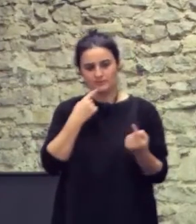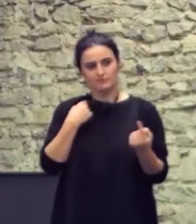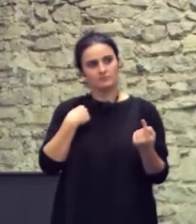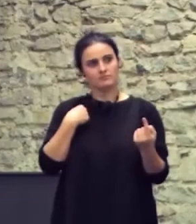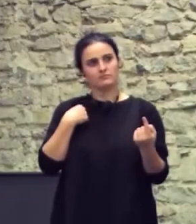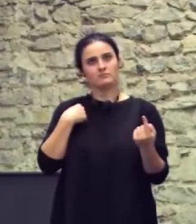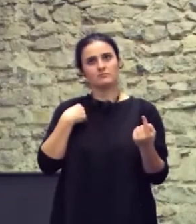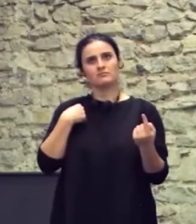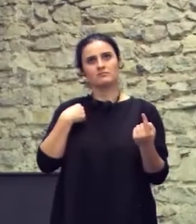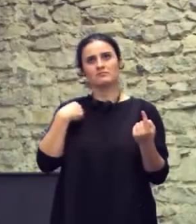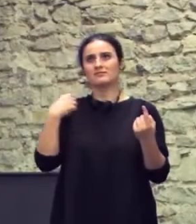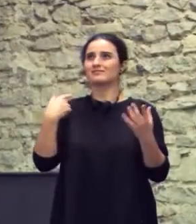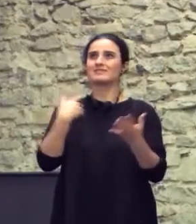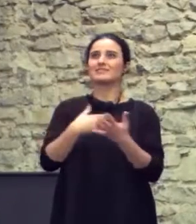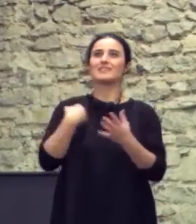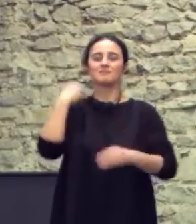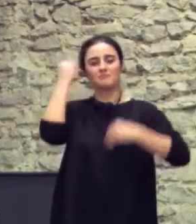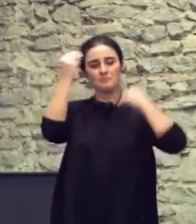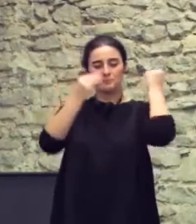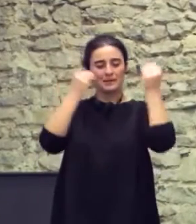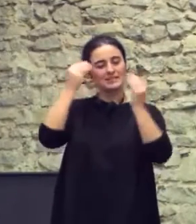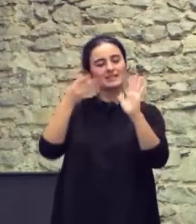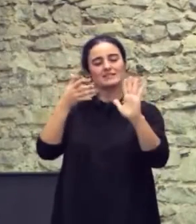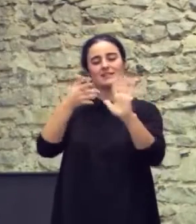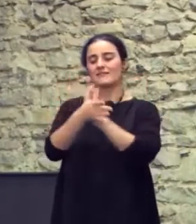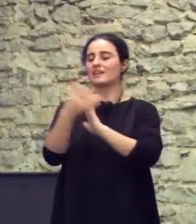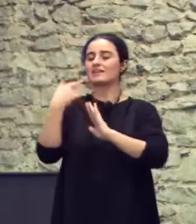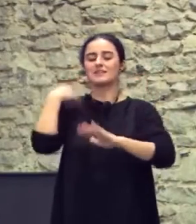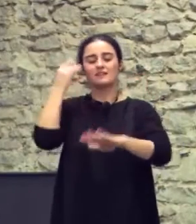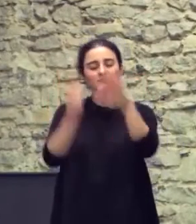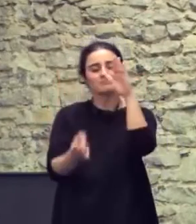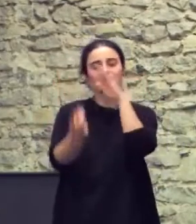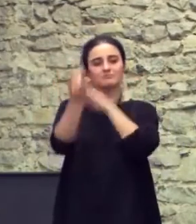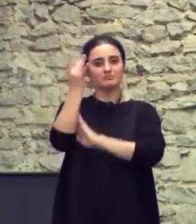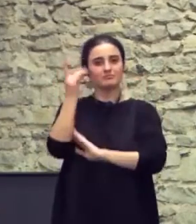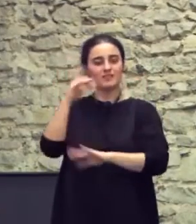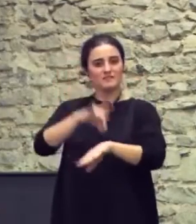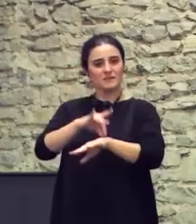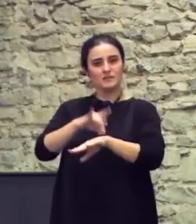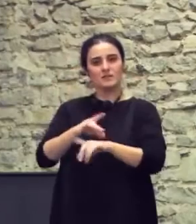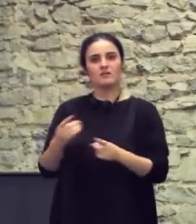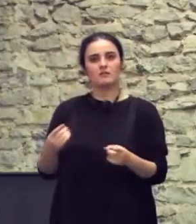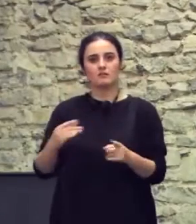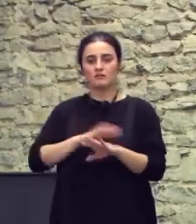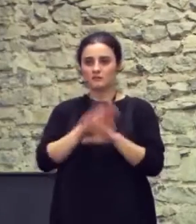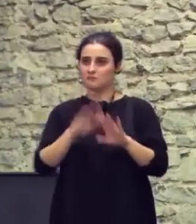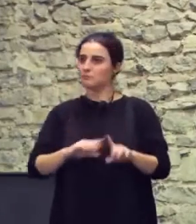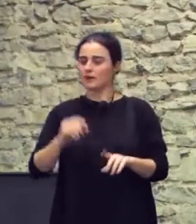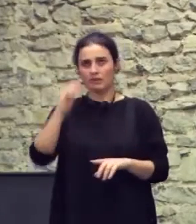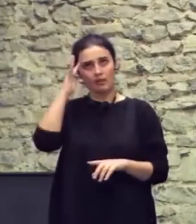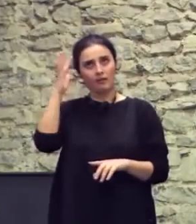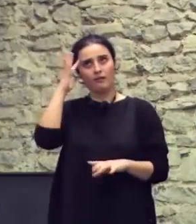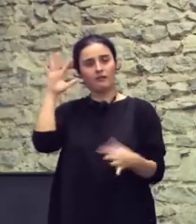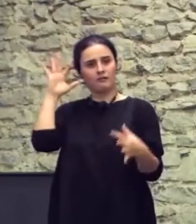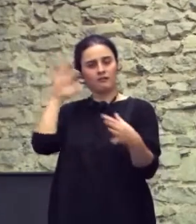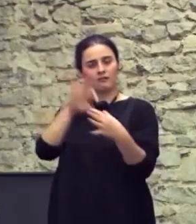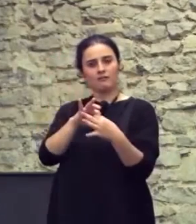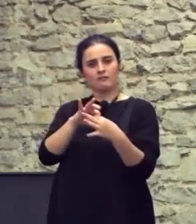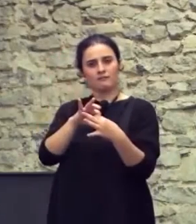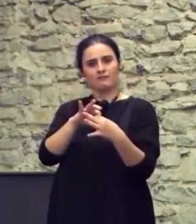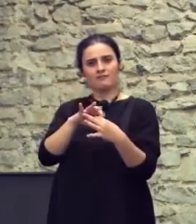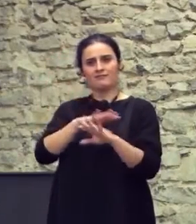ere zorigaitzari deitzea da, ez? Aiama, aiama. Ematen du itxarongela horretan gaudela, ez? Etengabeko